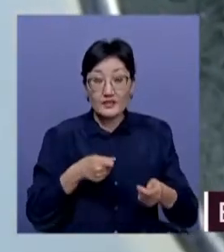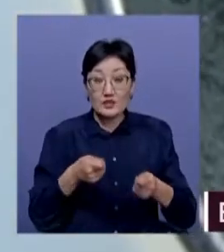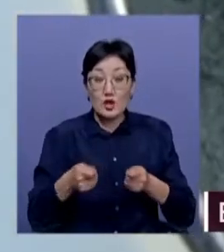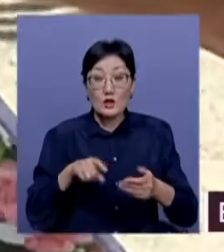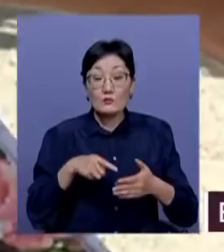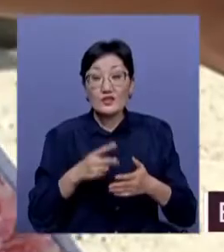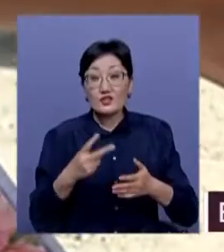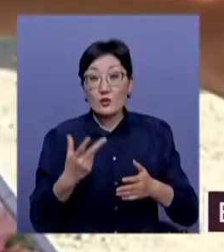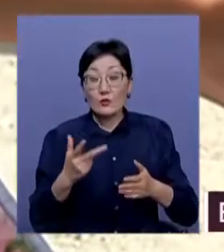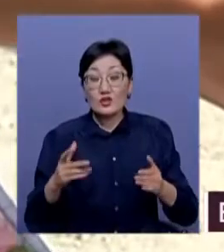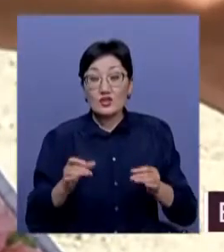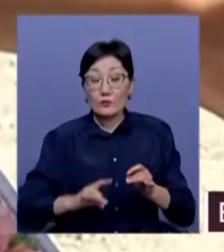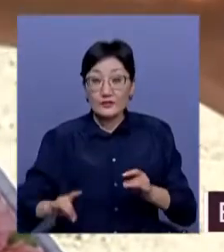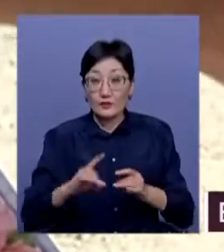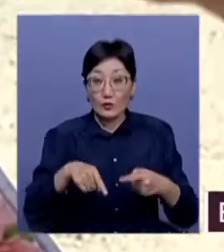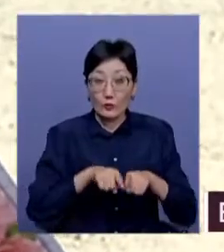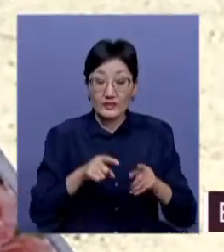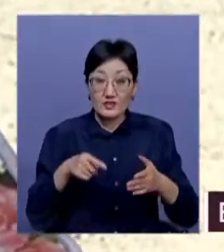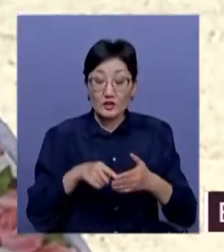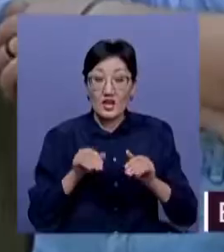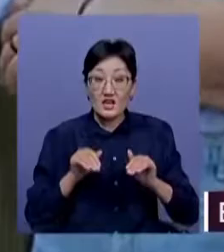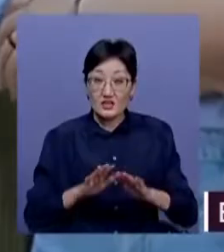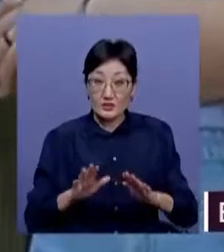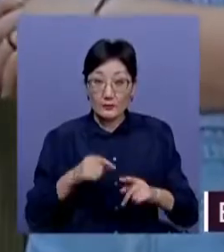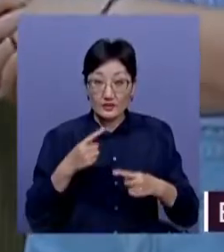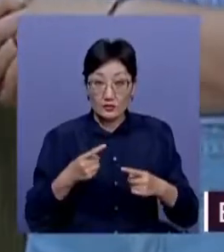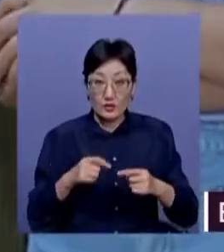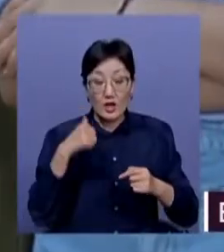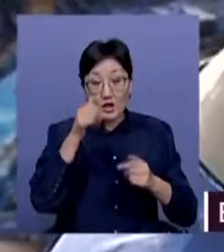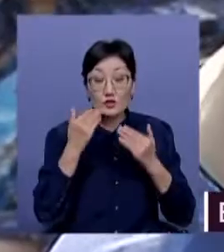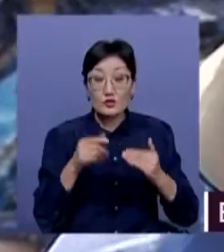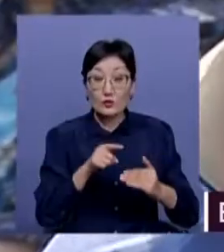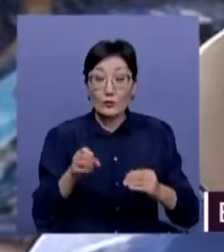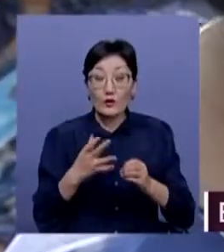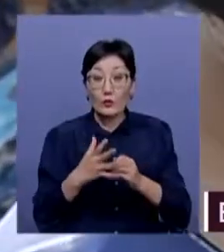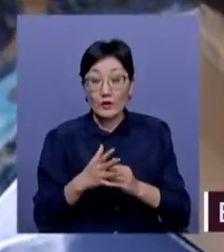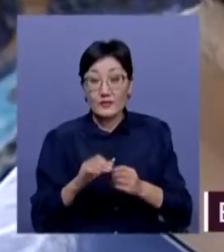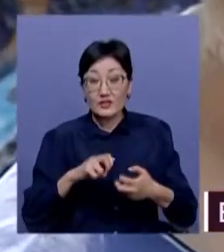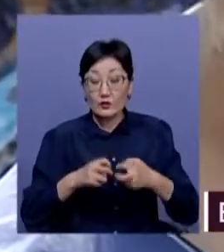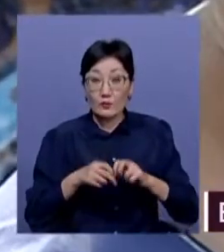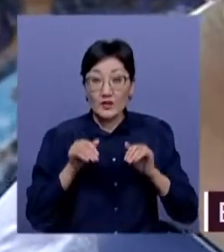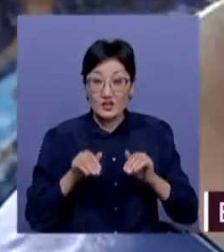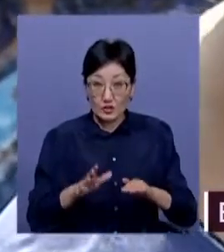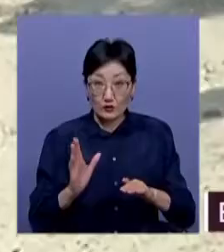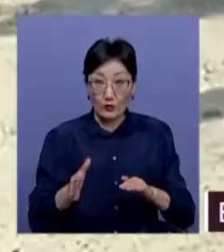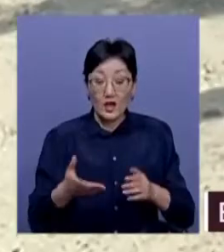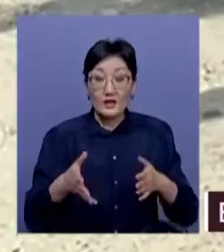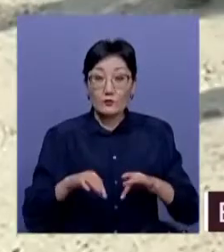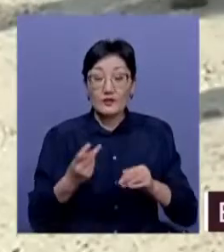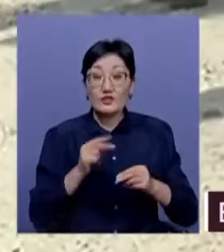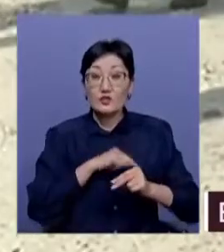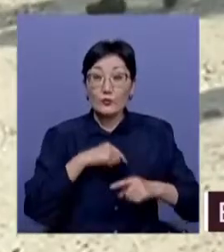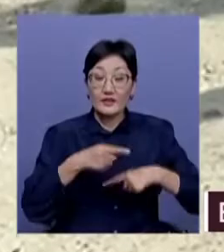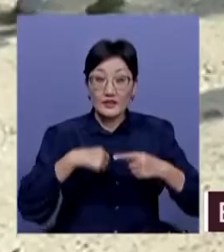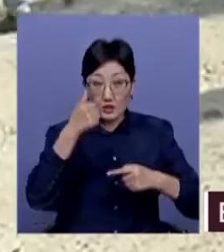қалада 23 шағын ауданда осы мәселелер шешілмегенін жеткізді. Жыл соңына дейін 15-інде проблема шешімін таппақ. Қалған жұмыс